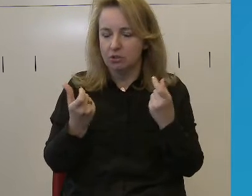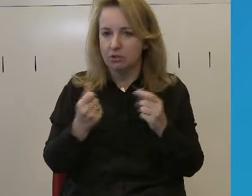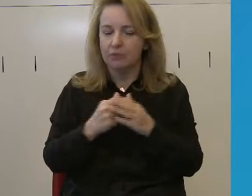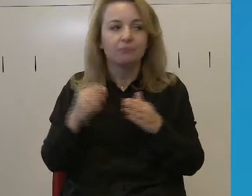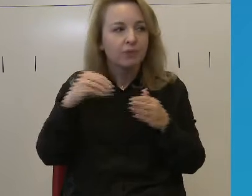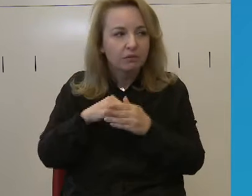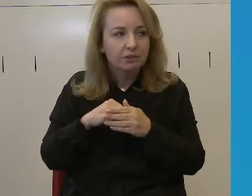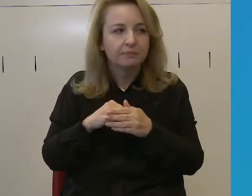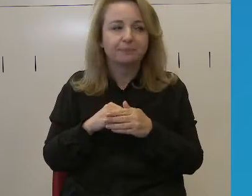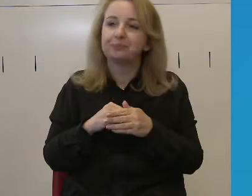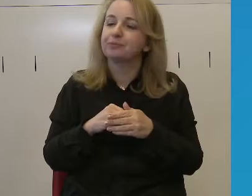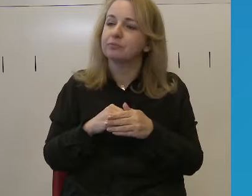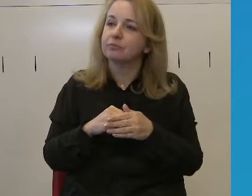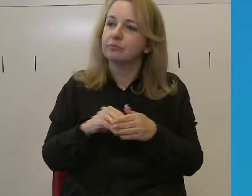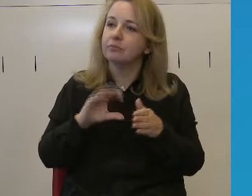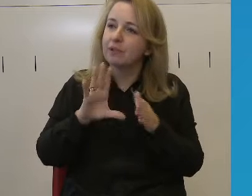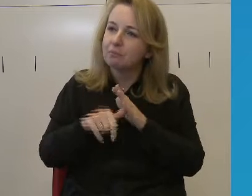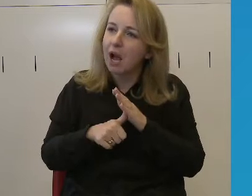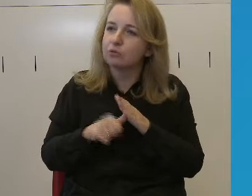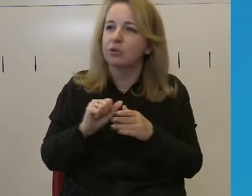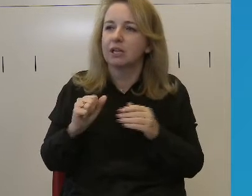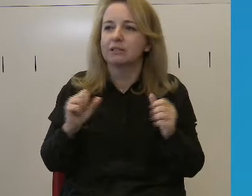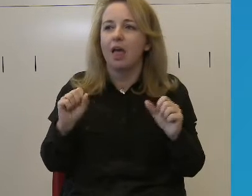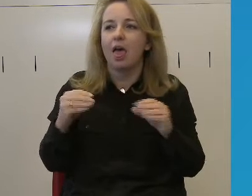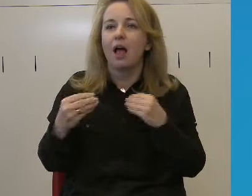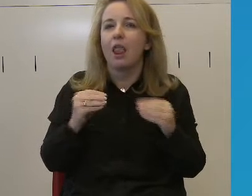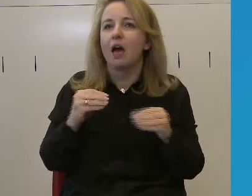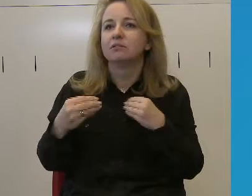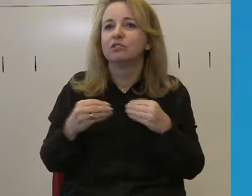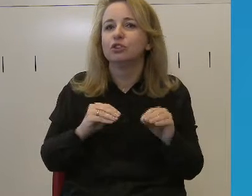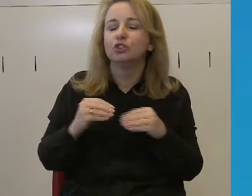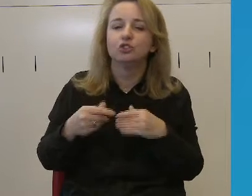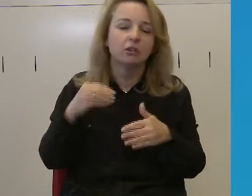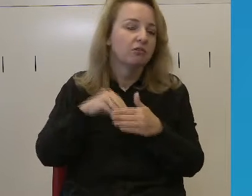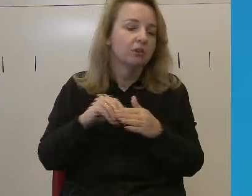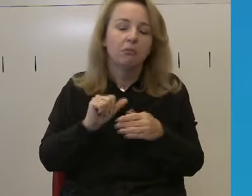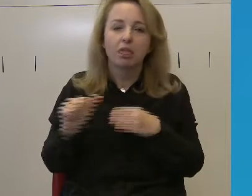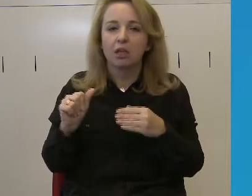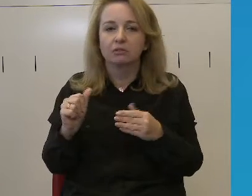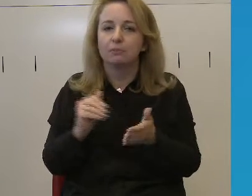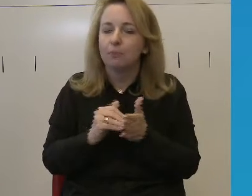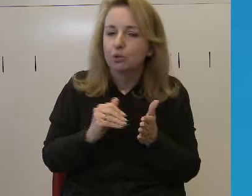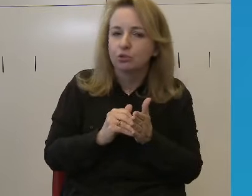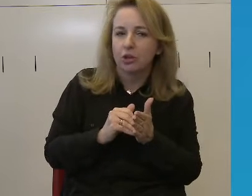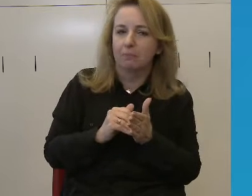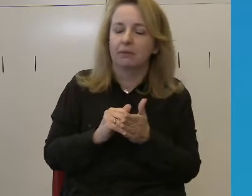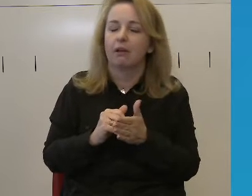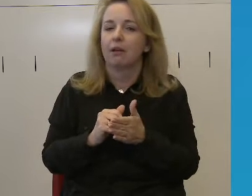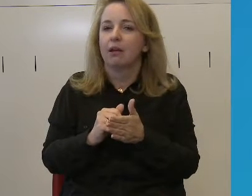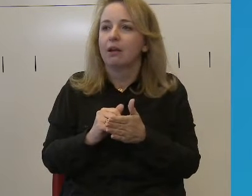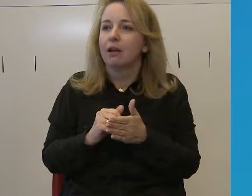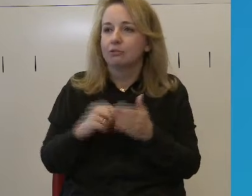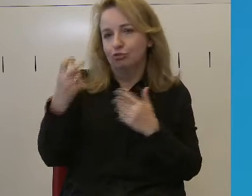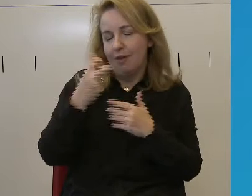w pewnym sensie elastyczne, staje się również interesującym zagadnieniem. Proszę Państwa,